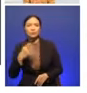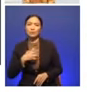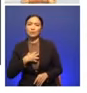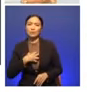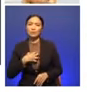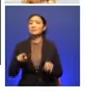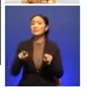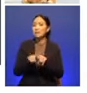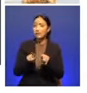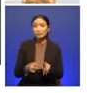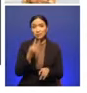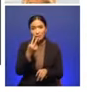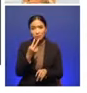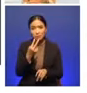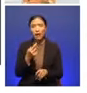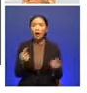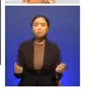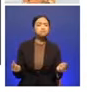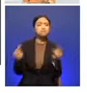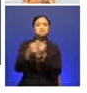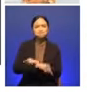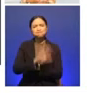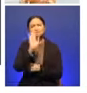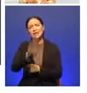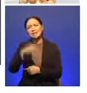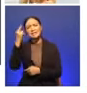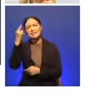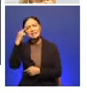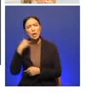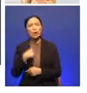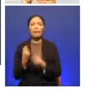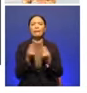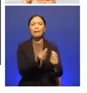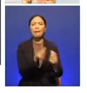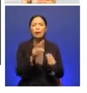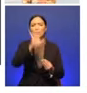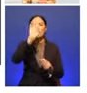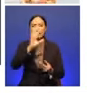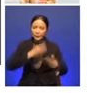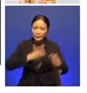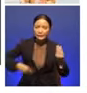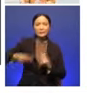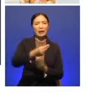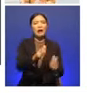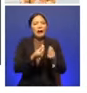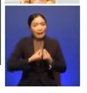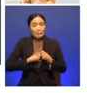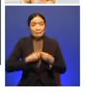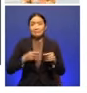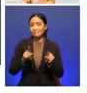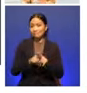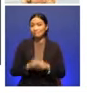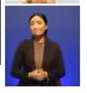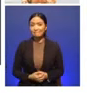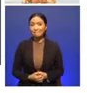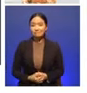อันนี้มันเห็นนะครับว่ามันย้อนไปย้อนมาบางทีเราอย่าไปคิดว่าเราเนี่ยจะเป็นผู้ให้อย่างเดียวส ำหรับผู้ที่เขาอาจจะมีน้อยกว่า